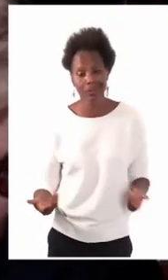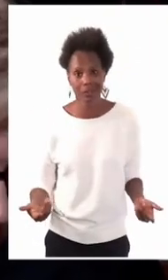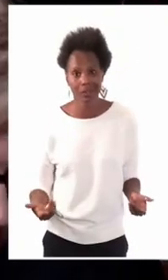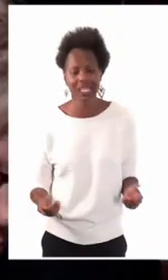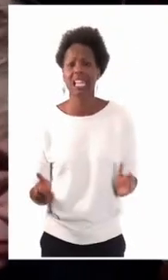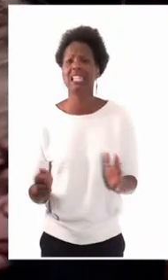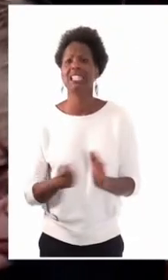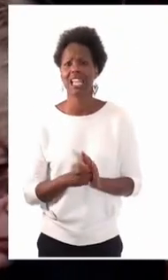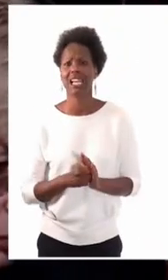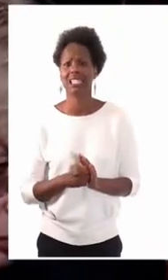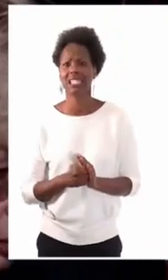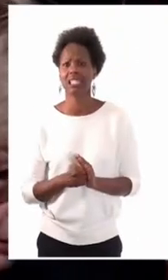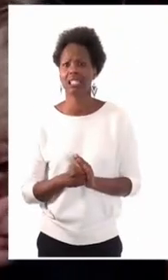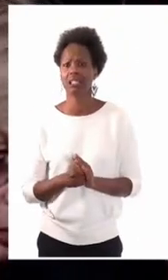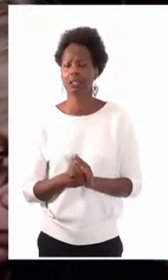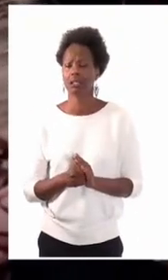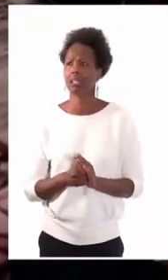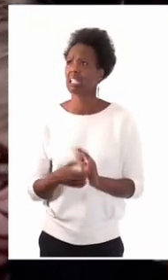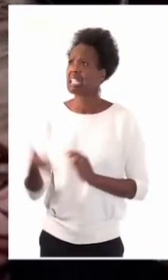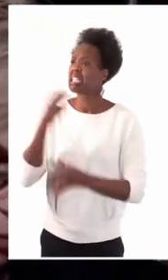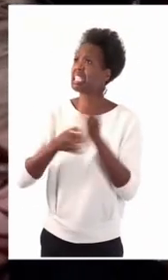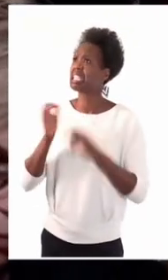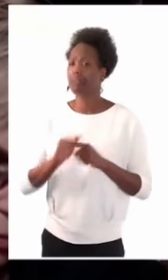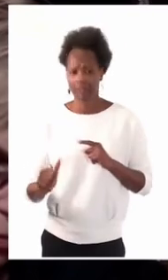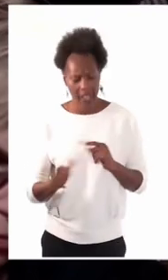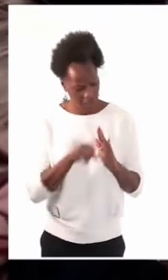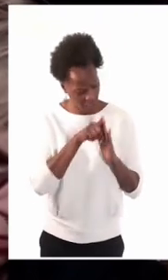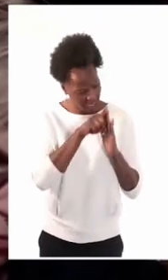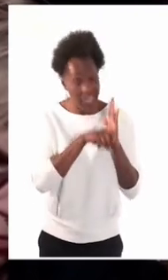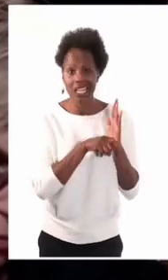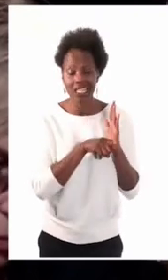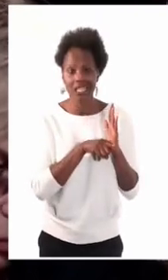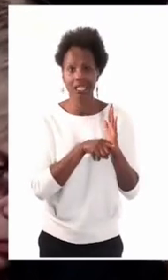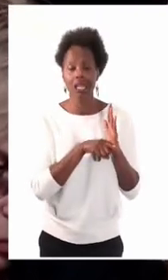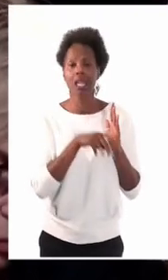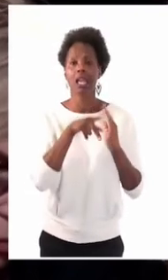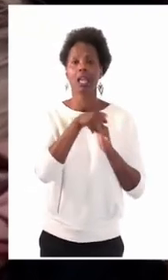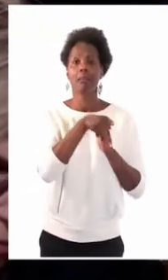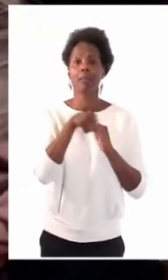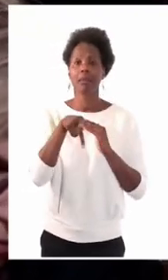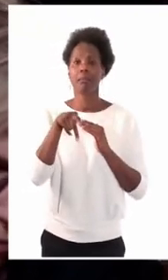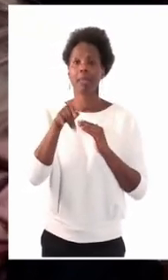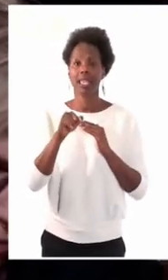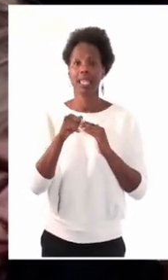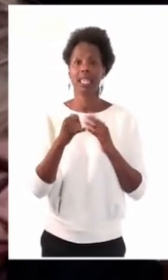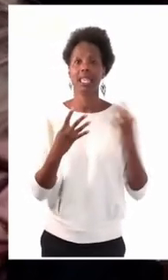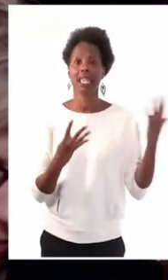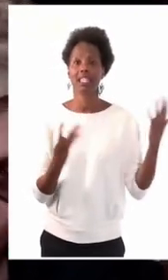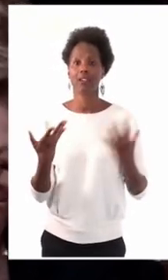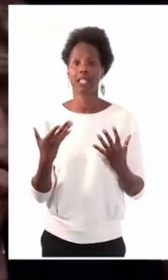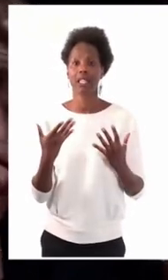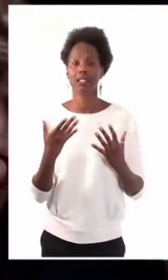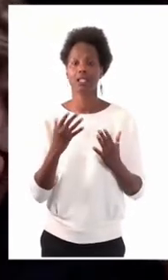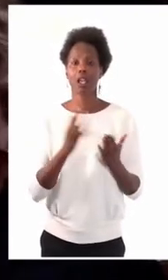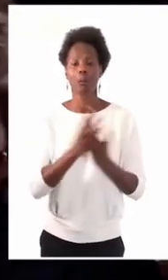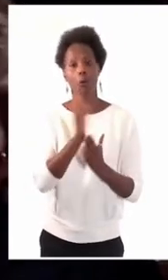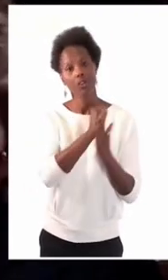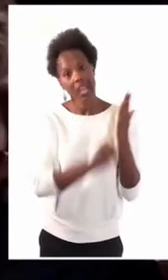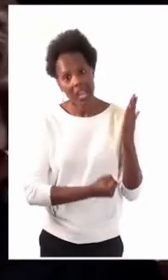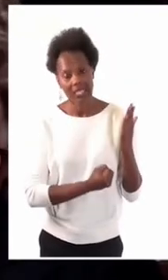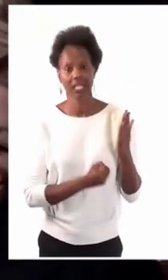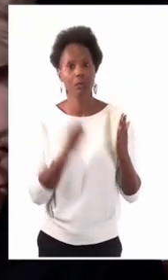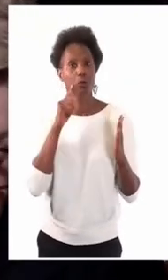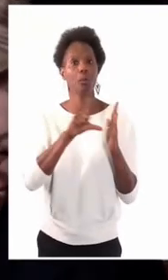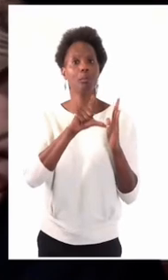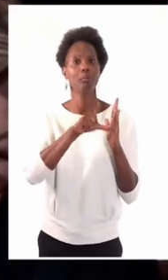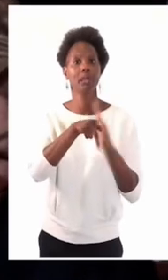on liste tout ce que vous avez fait, on y retrouve dans le PPI 95% de projets qui étaient inscrits en PPI 2020. Alors on aimerait bien vérifier aujourd'hui dans le